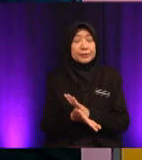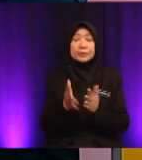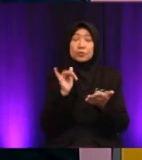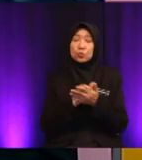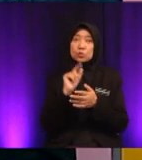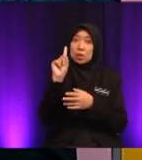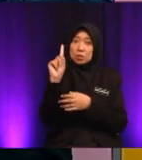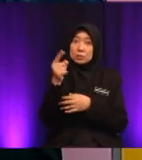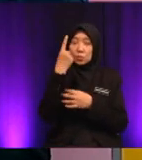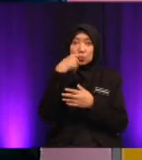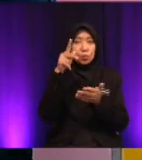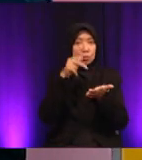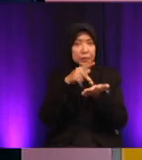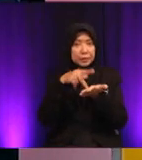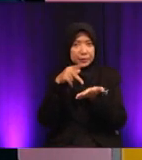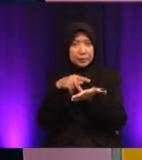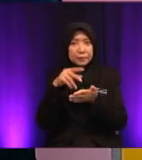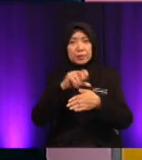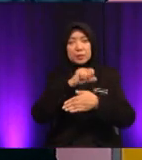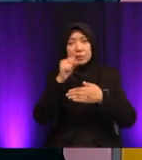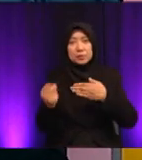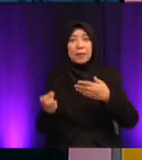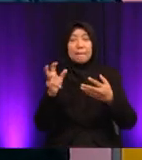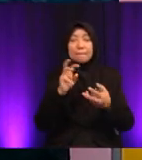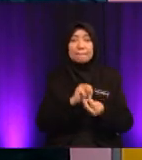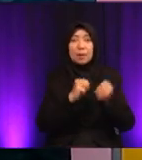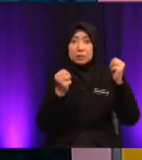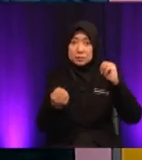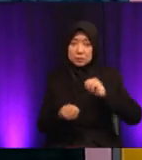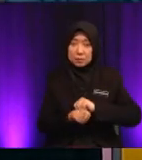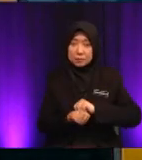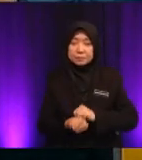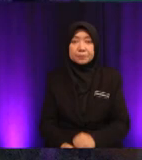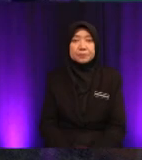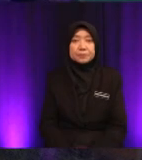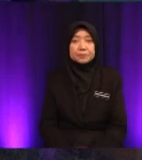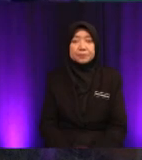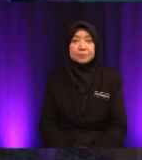Tentang perkiraan atau penyelesaian masalah yang terdapat Saya tunjukkan tadi